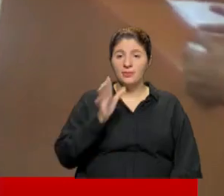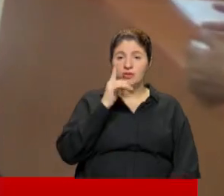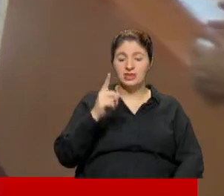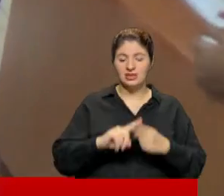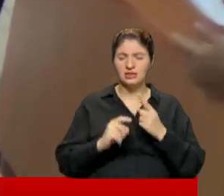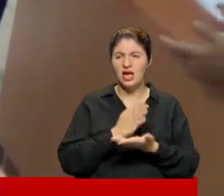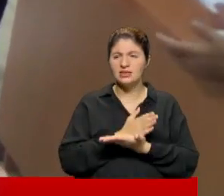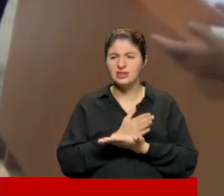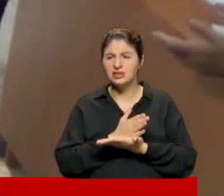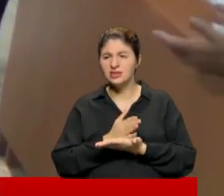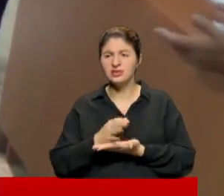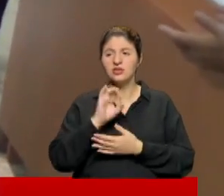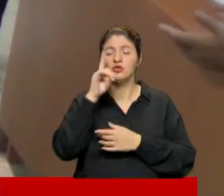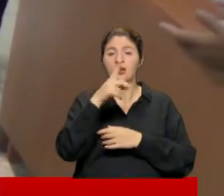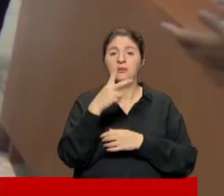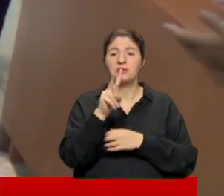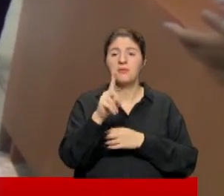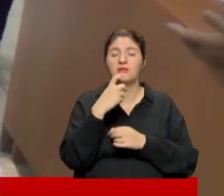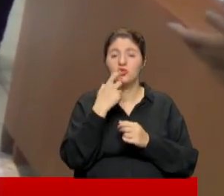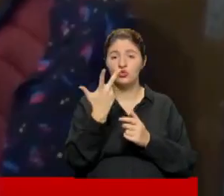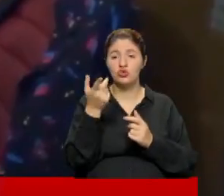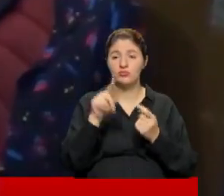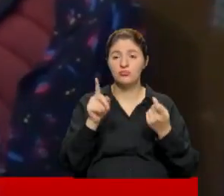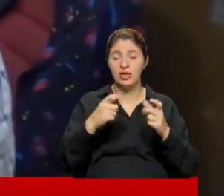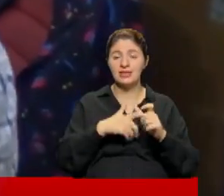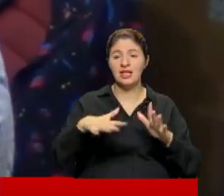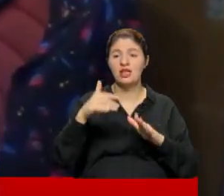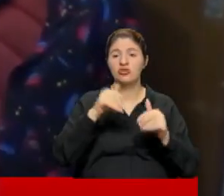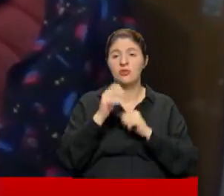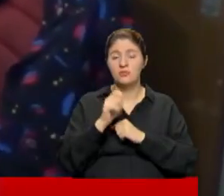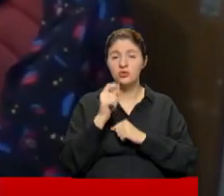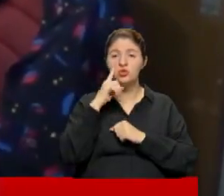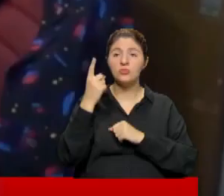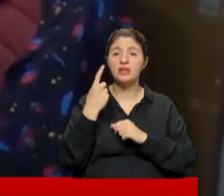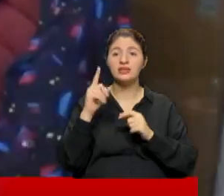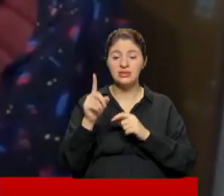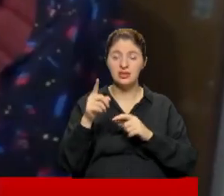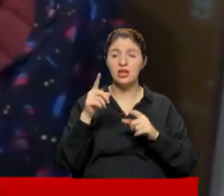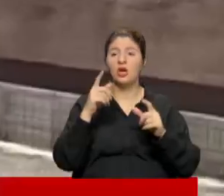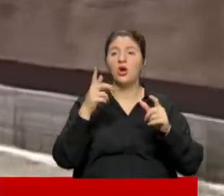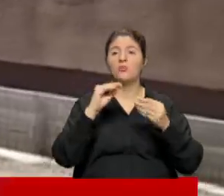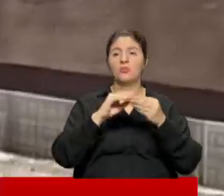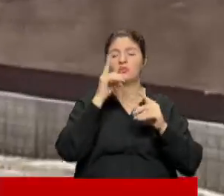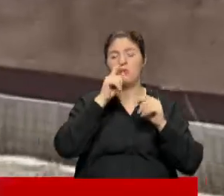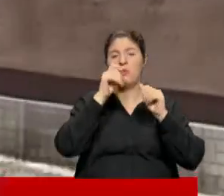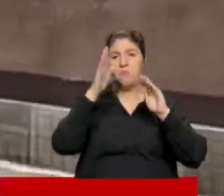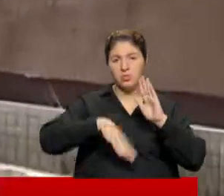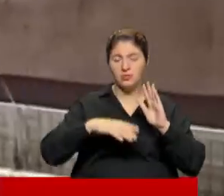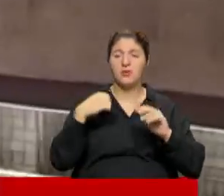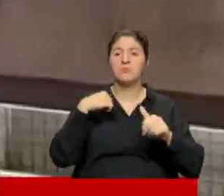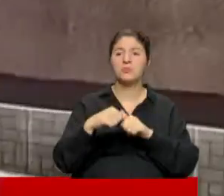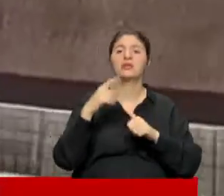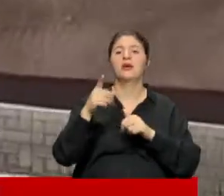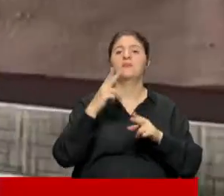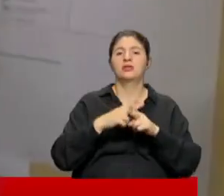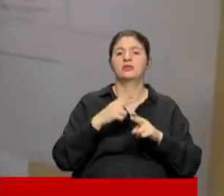siyasi istikrarsızlık nedeniyle 2021'de kez genel seçim yapıldı hükümetin gen soruyla düşmesi sonrası Pazar günü bir kez daha